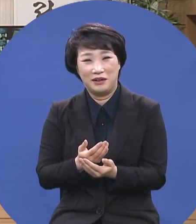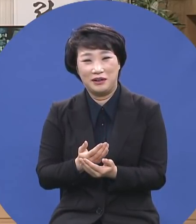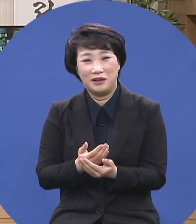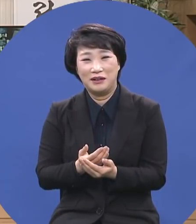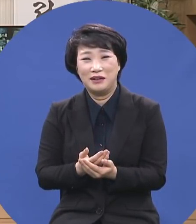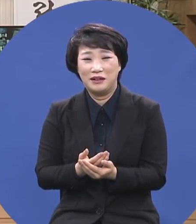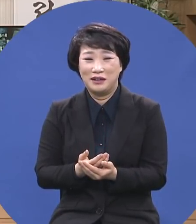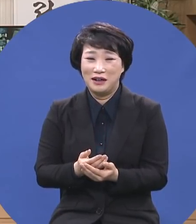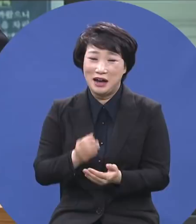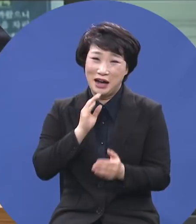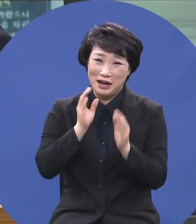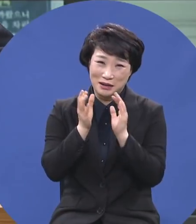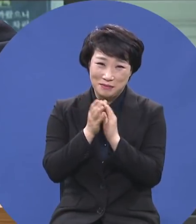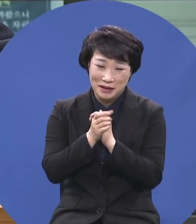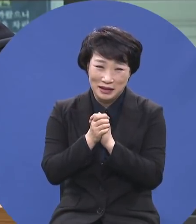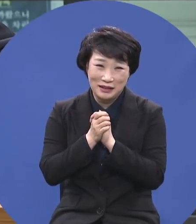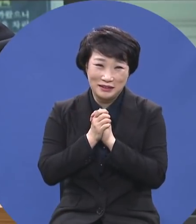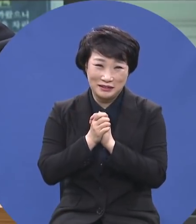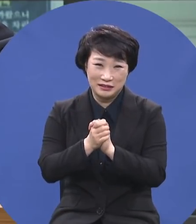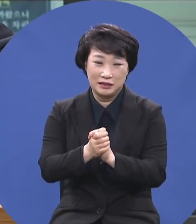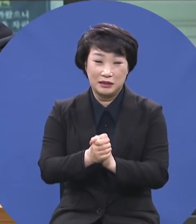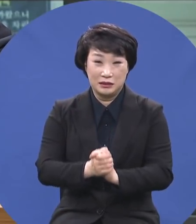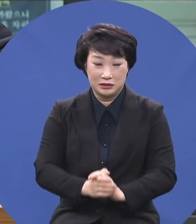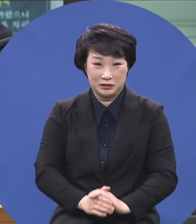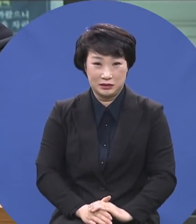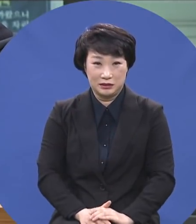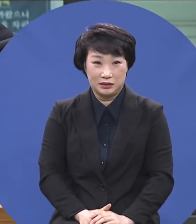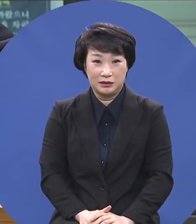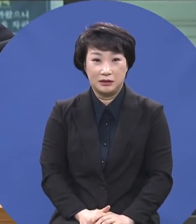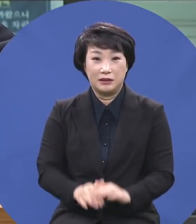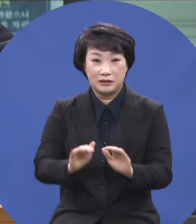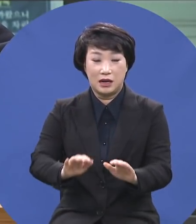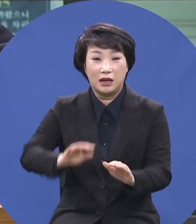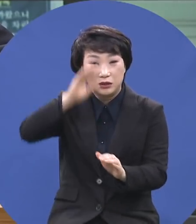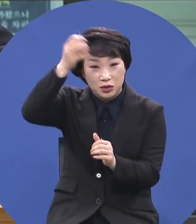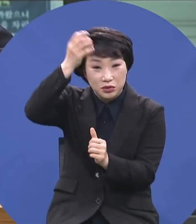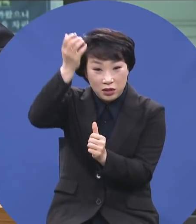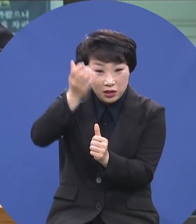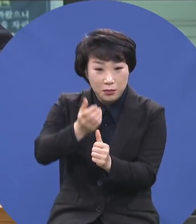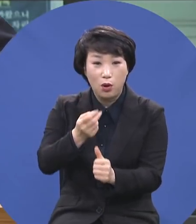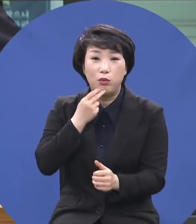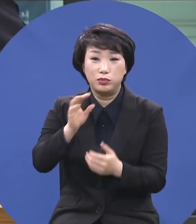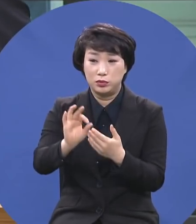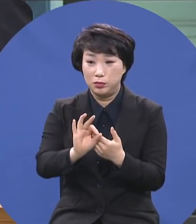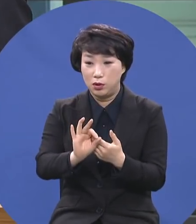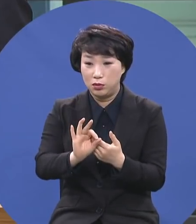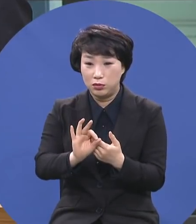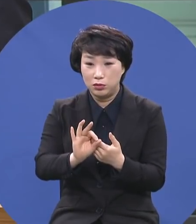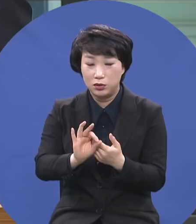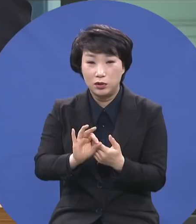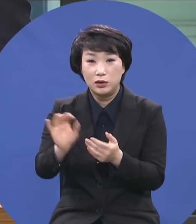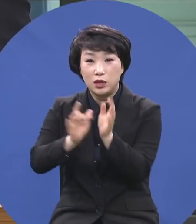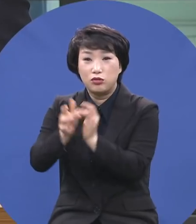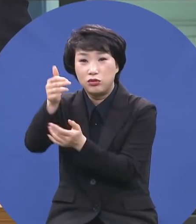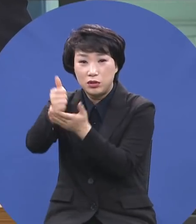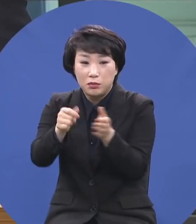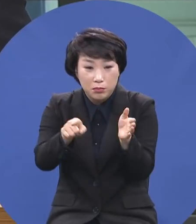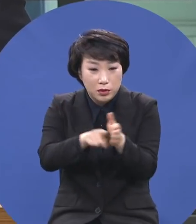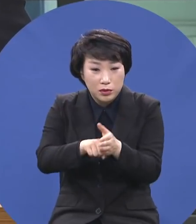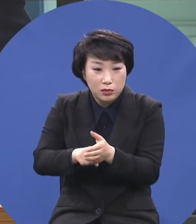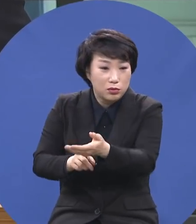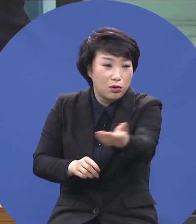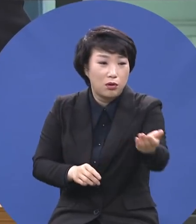주소서. 그래서 성령이 임하지 아니하면, 예수 믿는